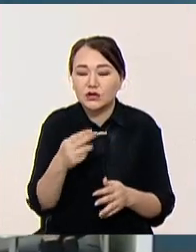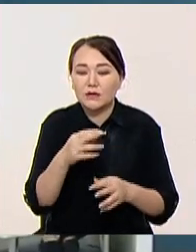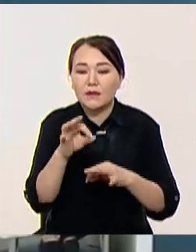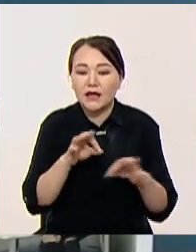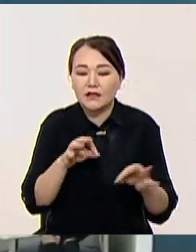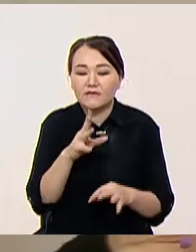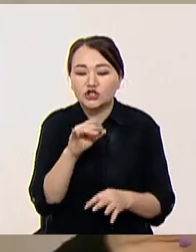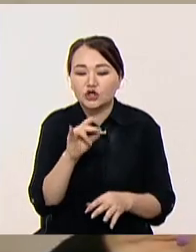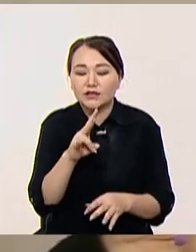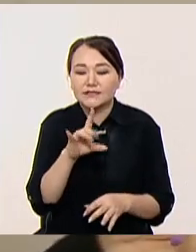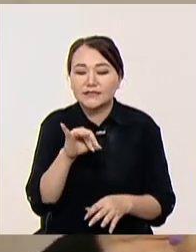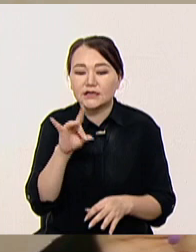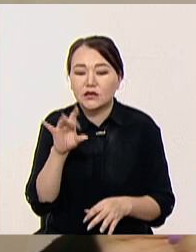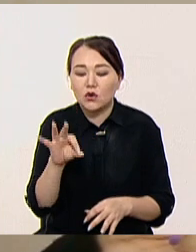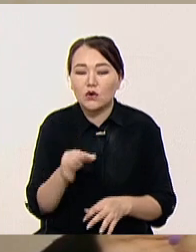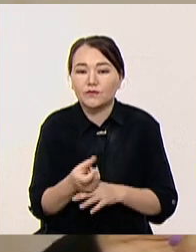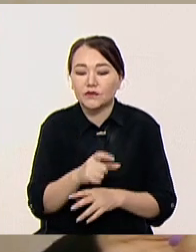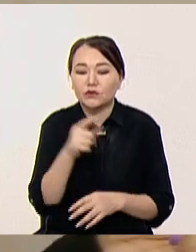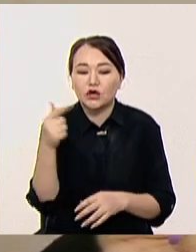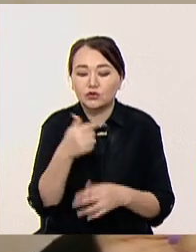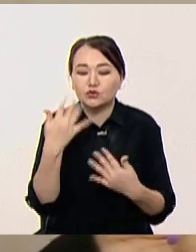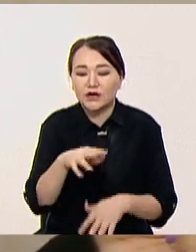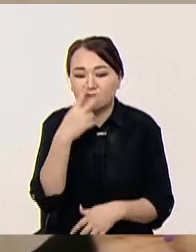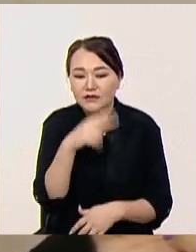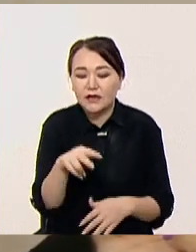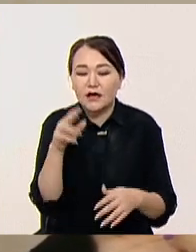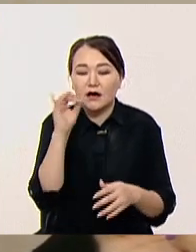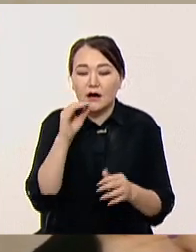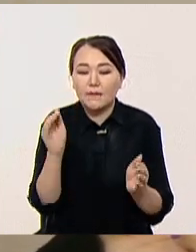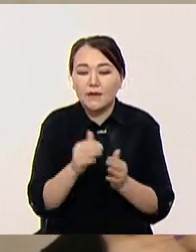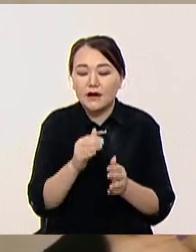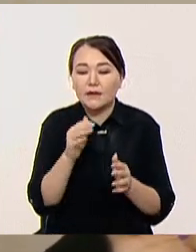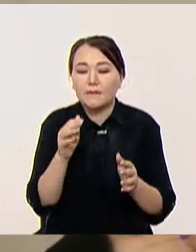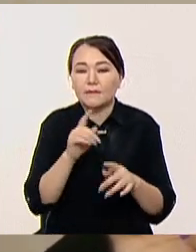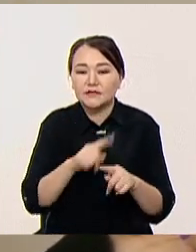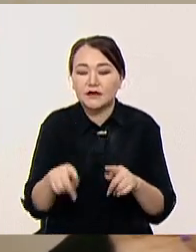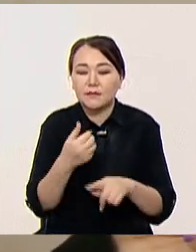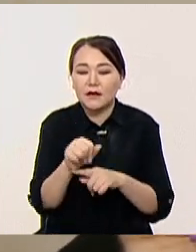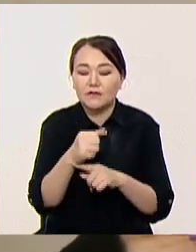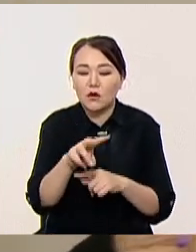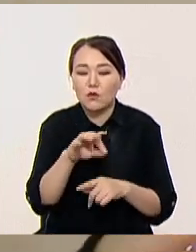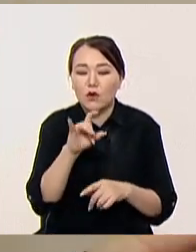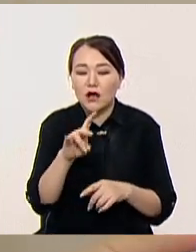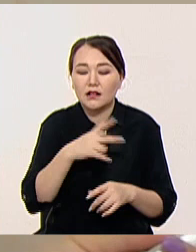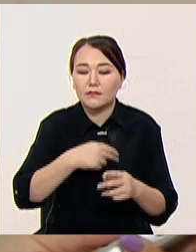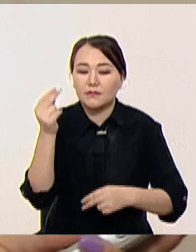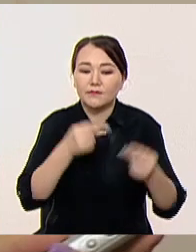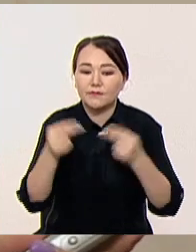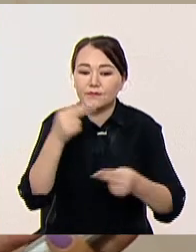проекта Vision Zero. Горожане уже, наверное, видели, слышали, это маленькие быстрые победы. Это муралы, которые мы нарисовали,